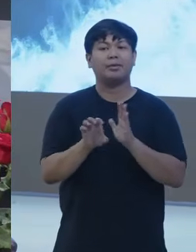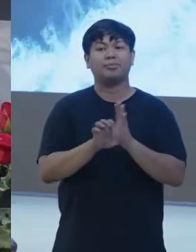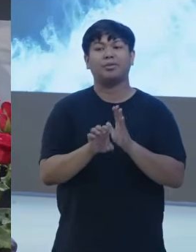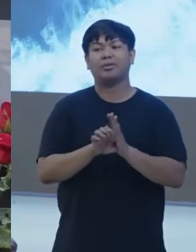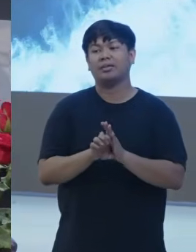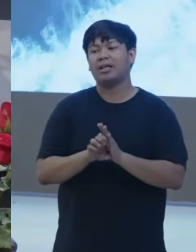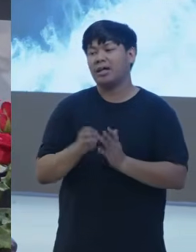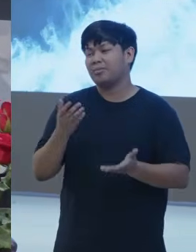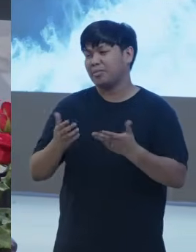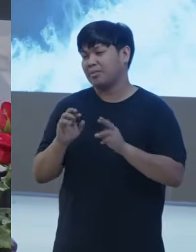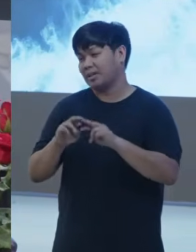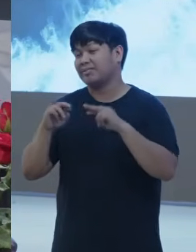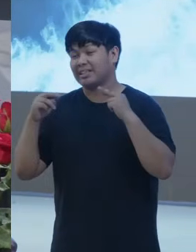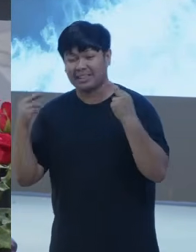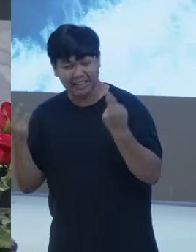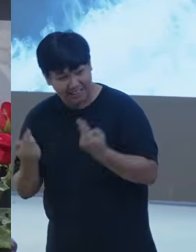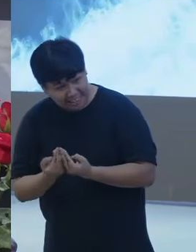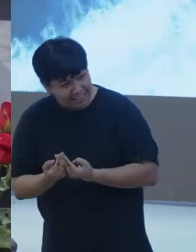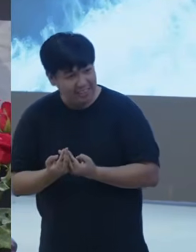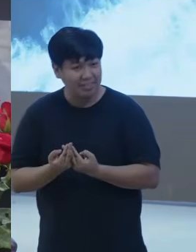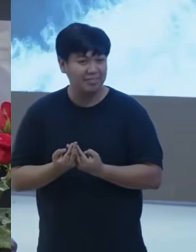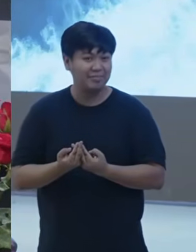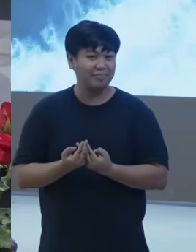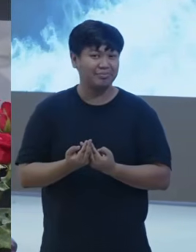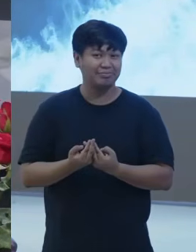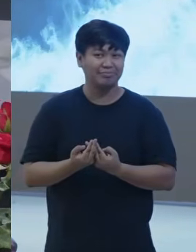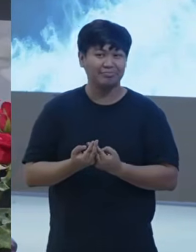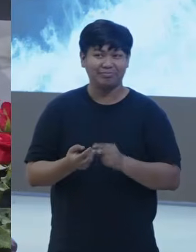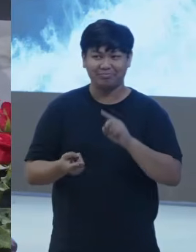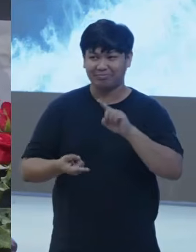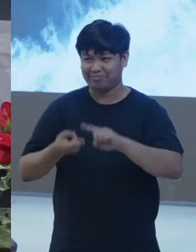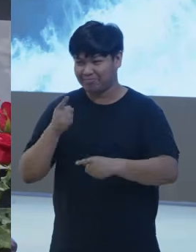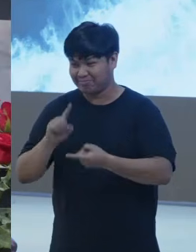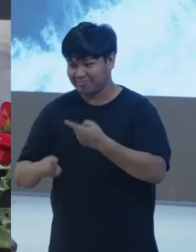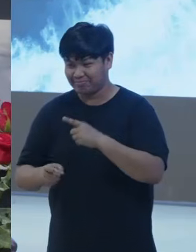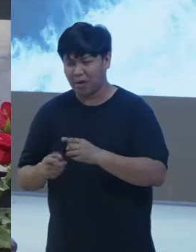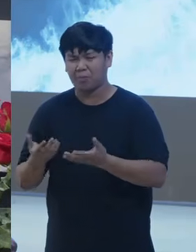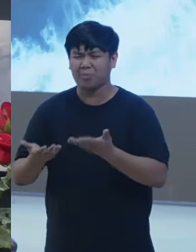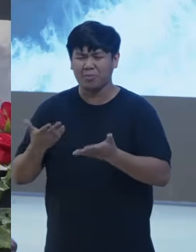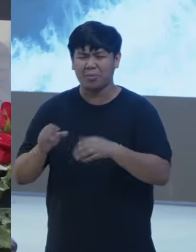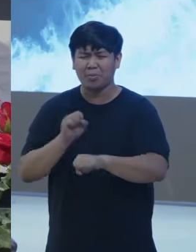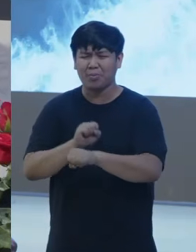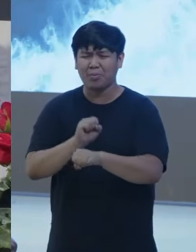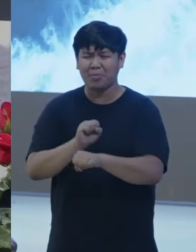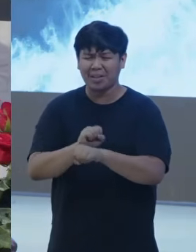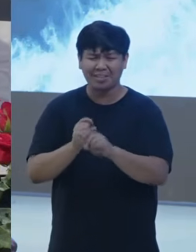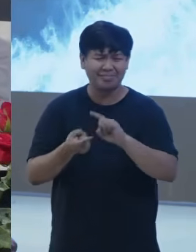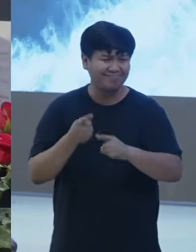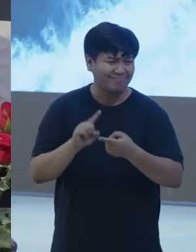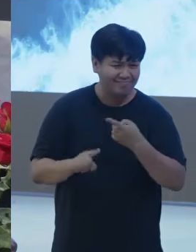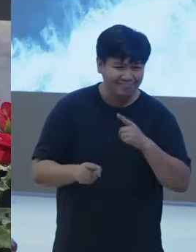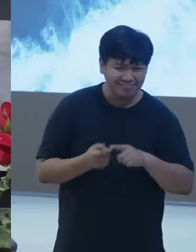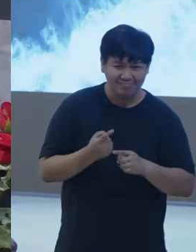kaibigan siguro, isang kasama sa trabaho, kasambahay,